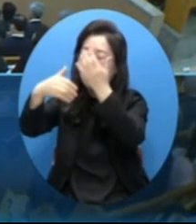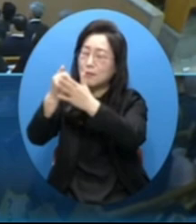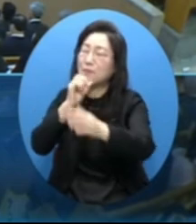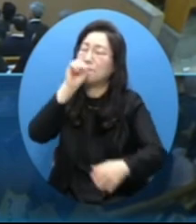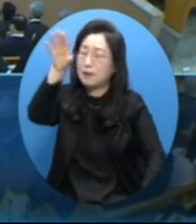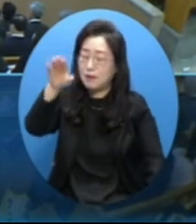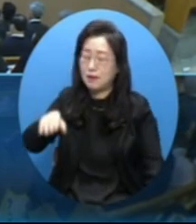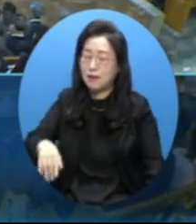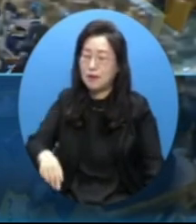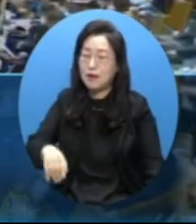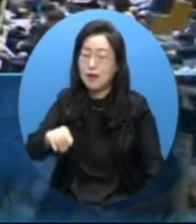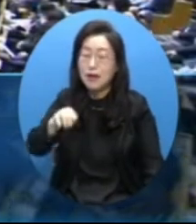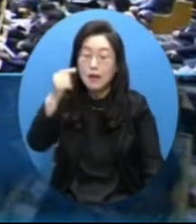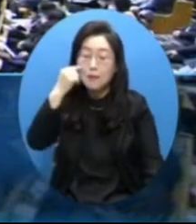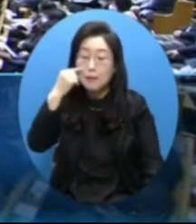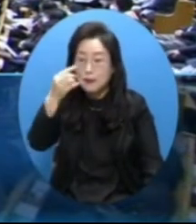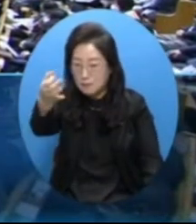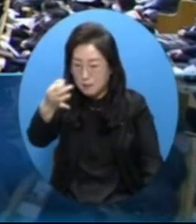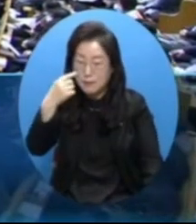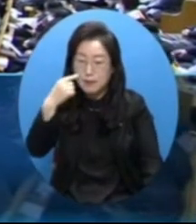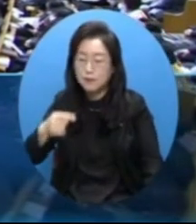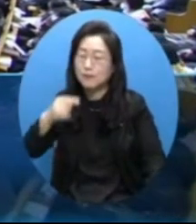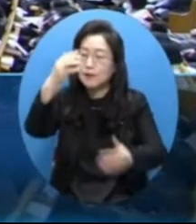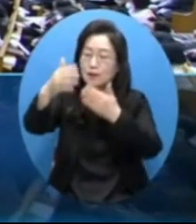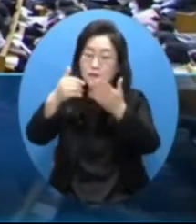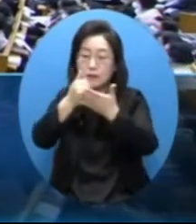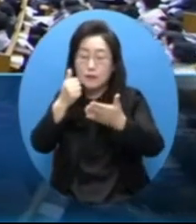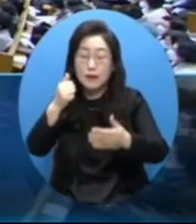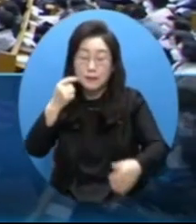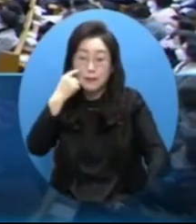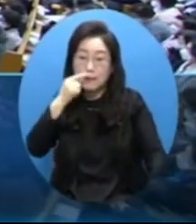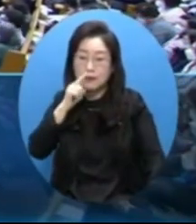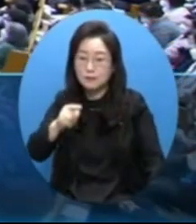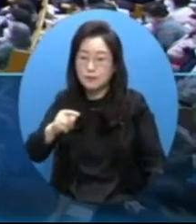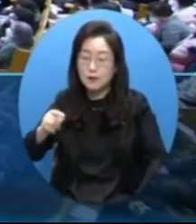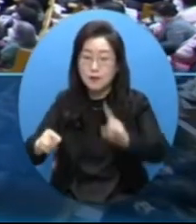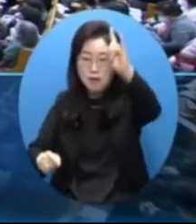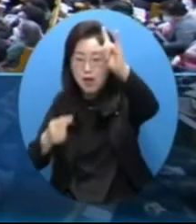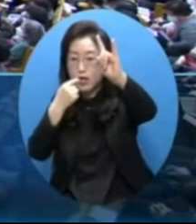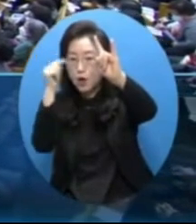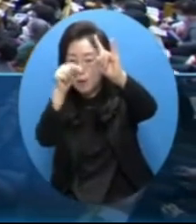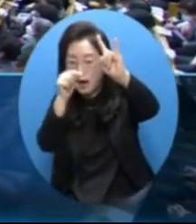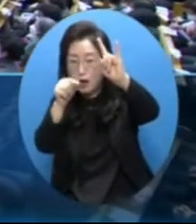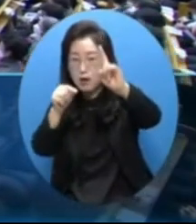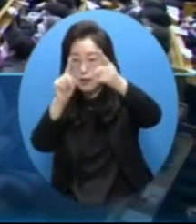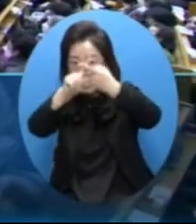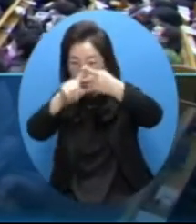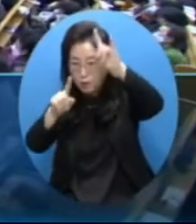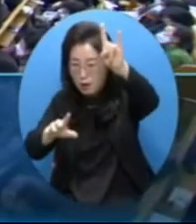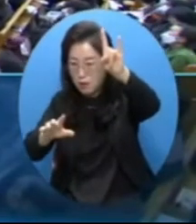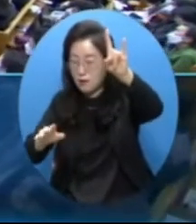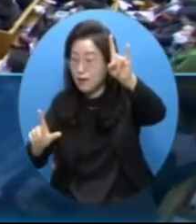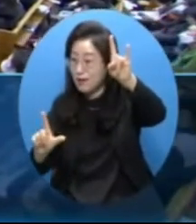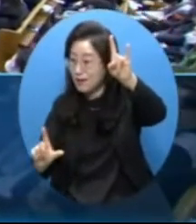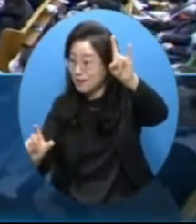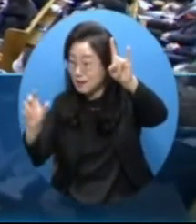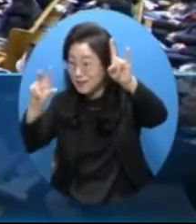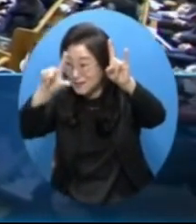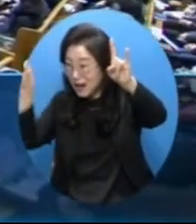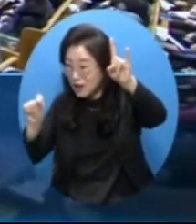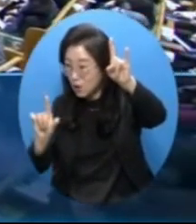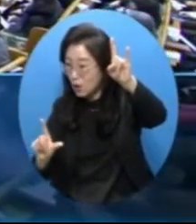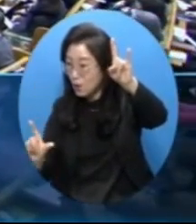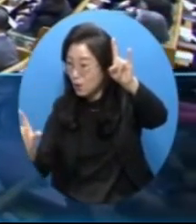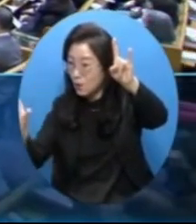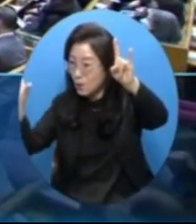이스라엘 목전에서 이르되 아래요 이스라엘 목전에서 이르되 태양아 너는 기본 위에 머물어라 달아 너도 아얄론